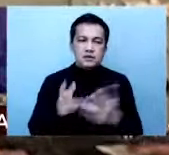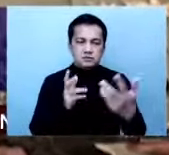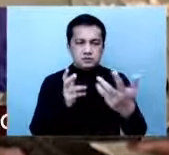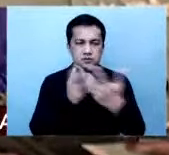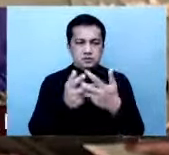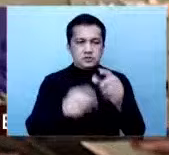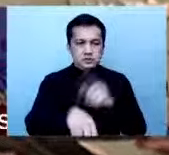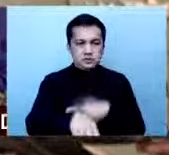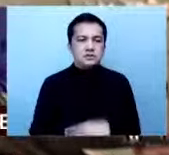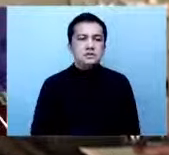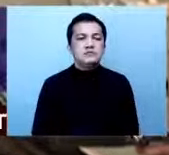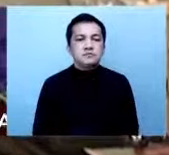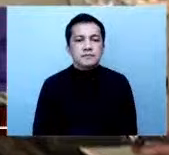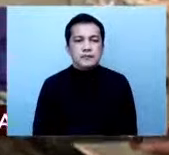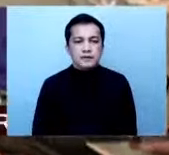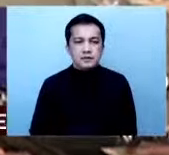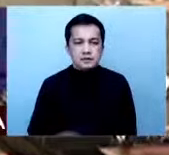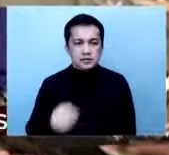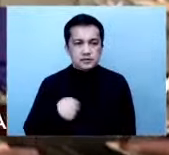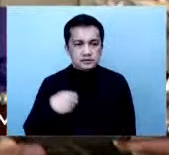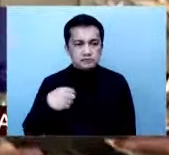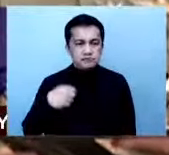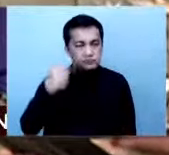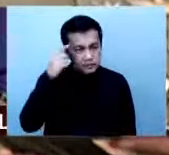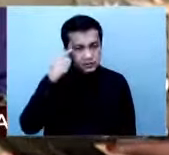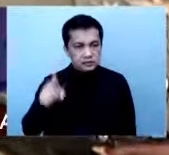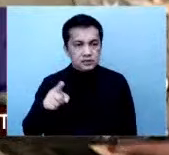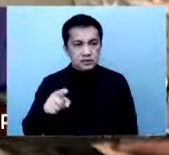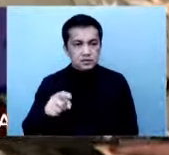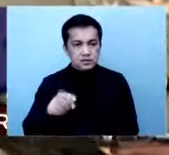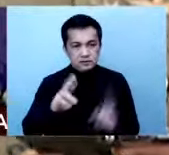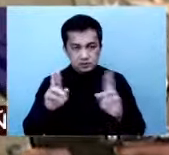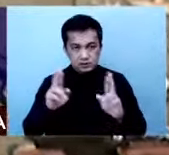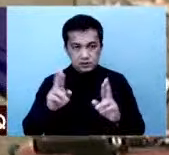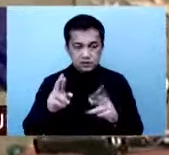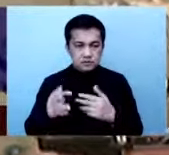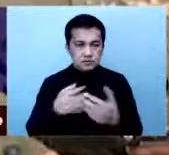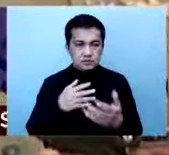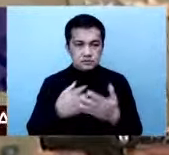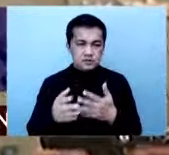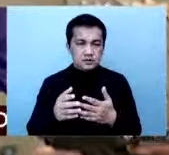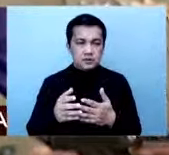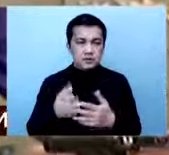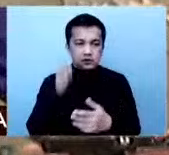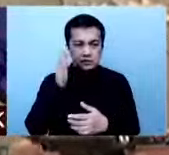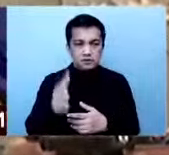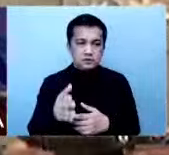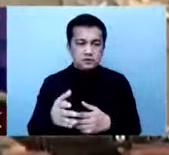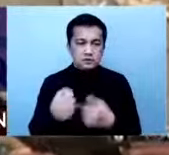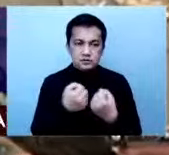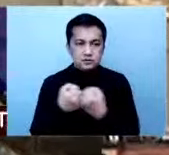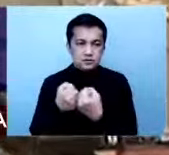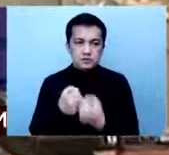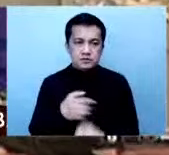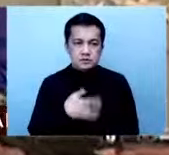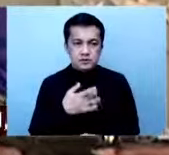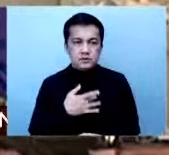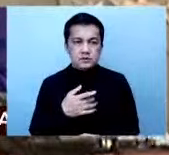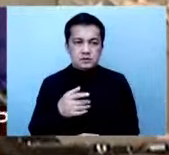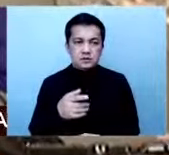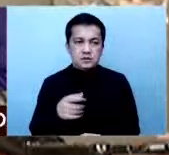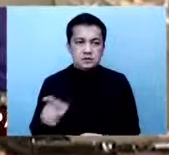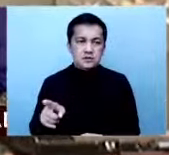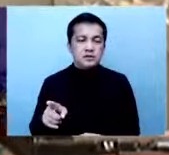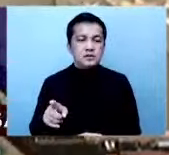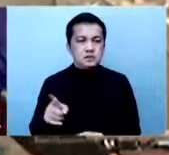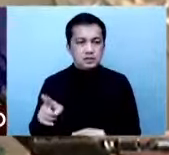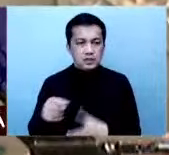think Uh we should be ready for all eventualities especially with the tensions that we're feeling around the